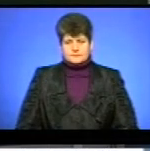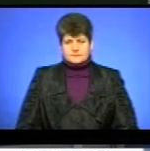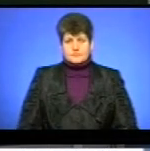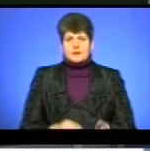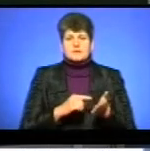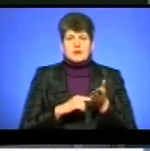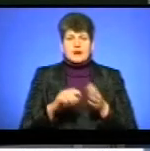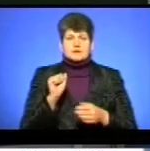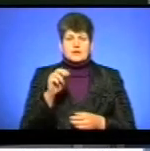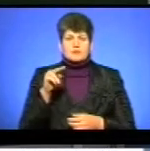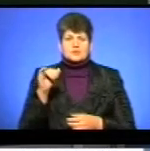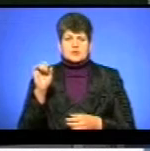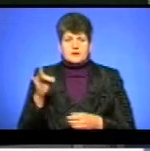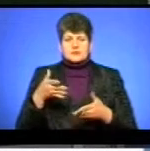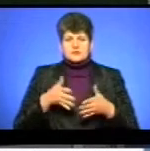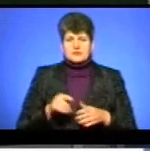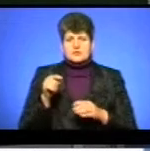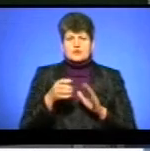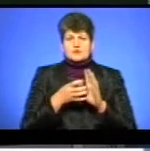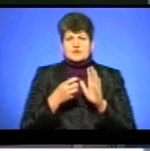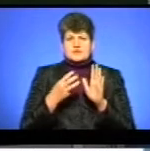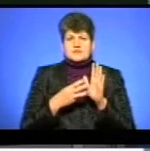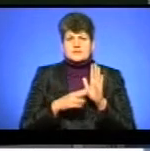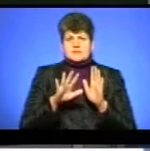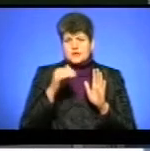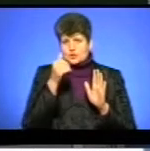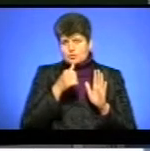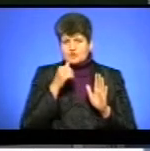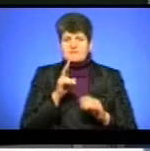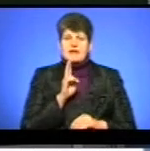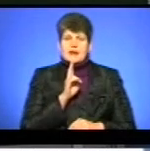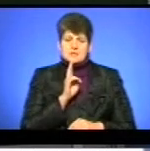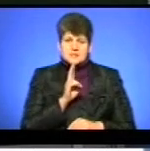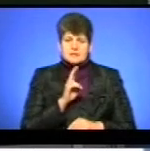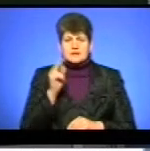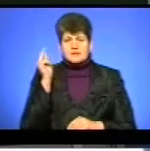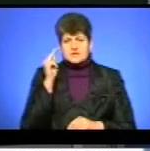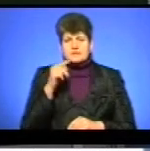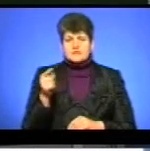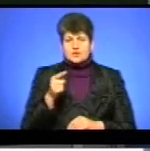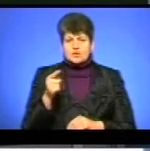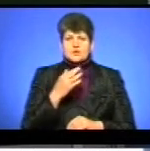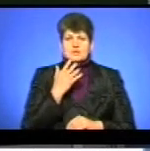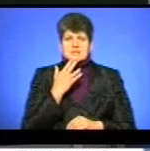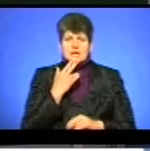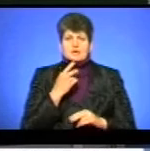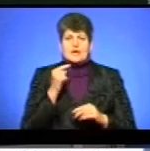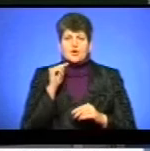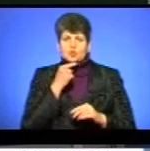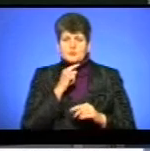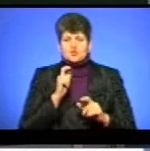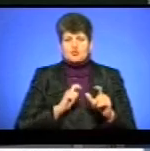Зазначу, Андрій Пушкар народився 1985 року в Кременці. Навчався у Тернопільському національному